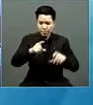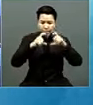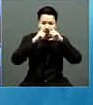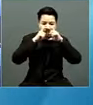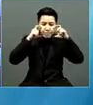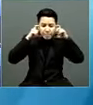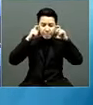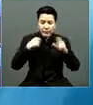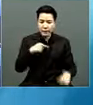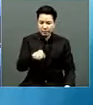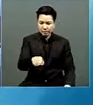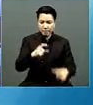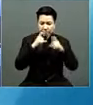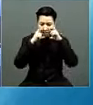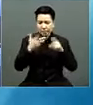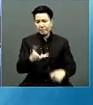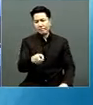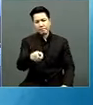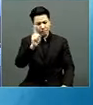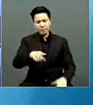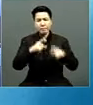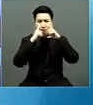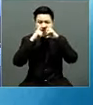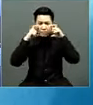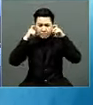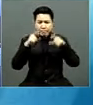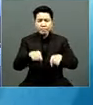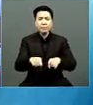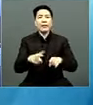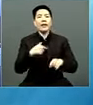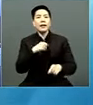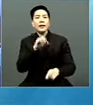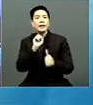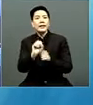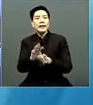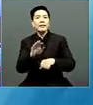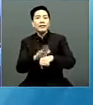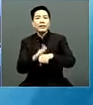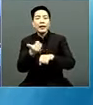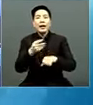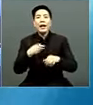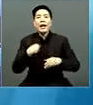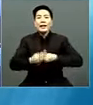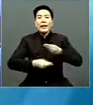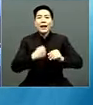ครับเราก็เตือนเขาถ้าเขาไม่ใส่เราก็เตือนเขาให้เขาใส่ซะนะครับอย่างนี้ตลาดน้ำตล